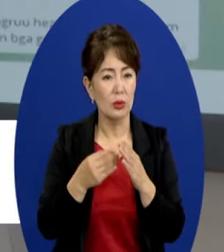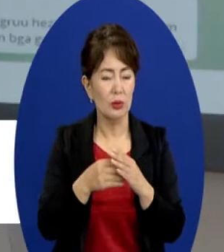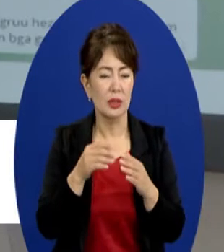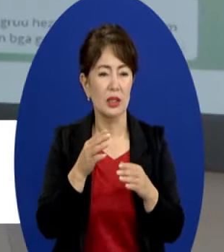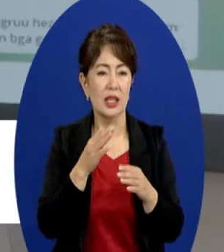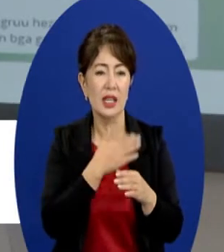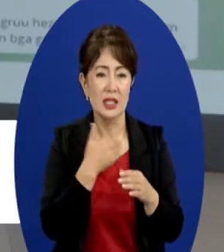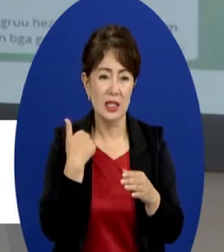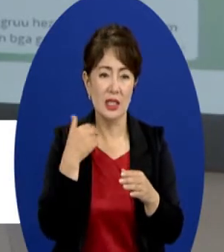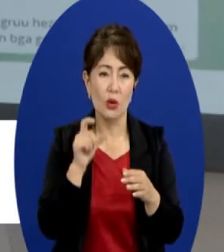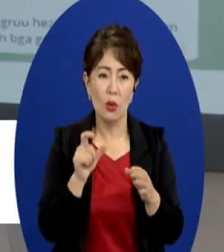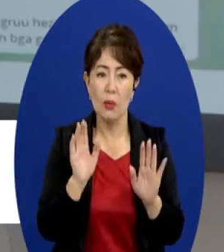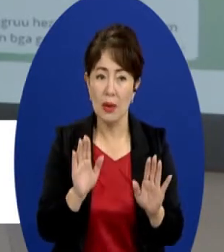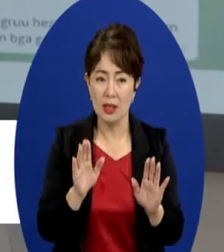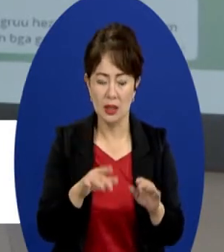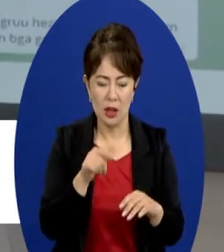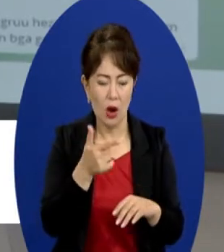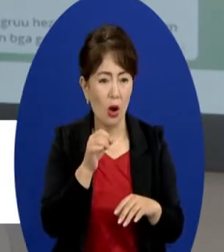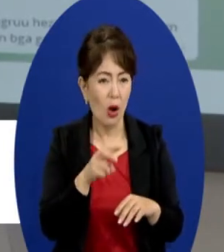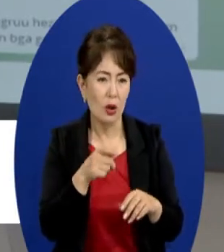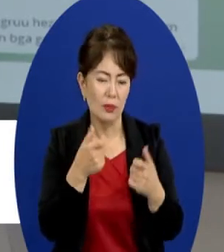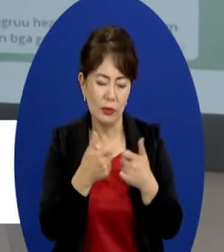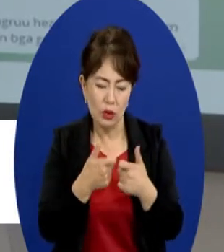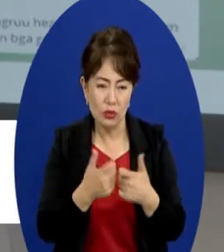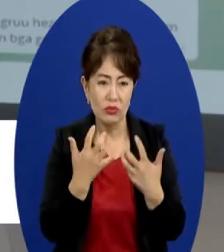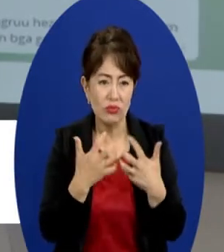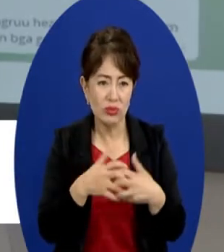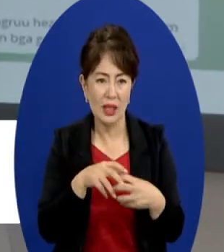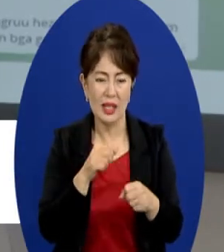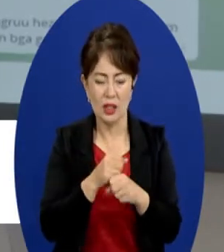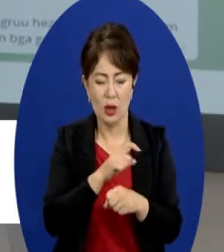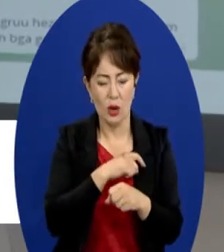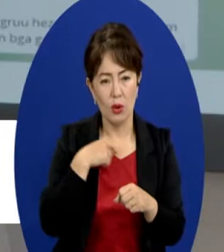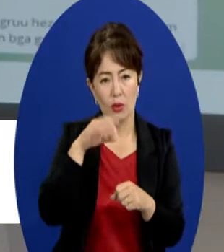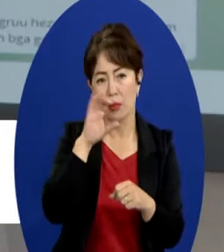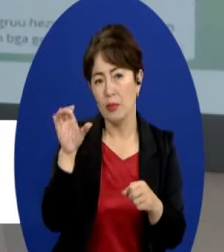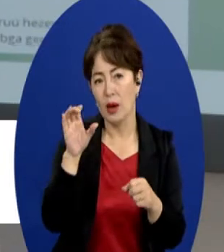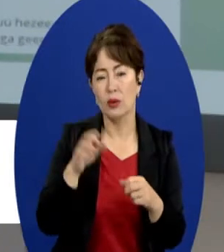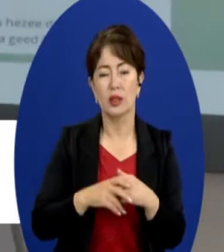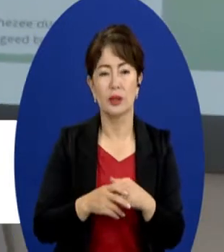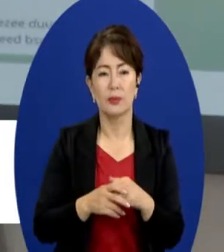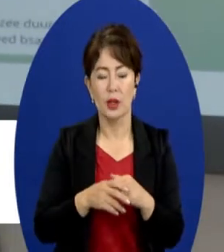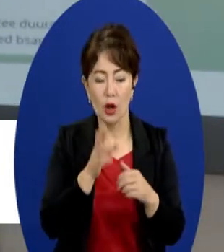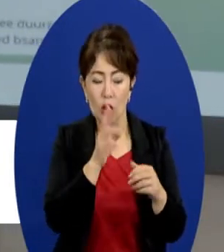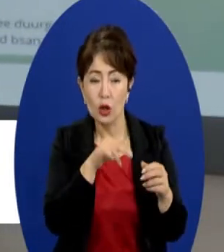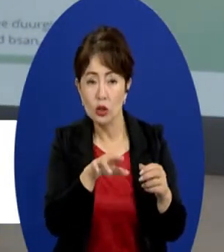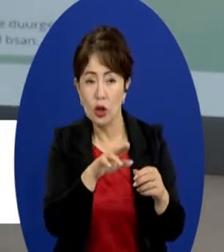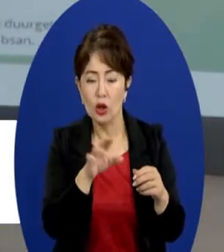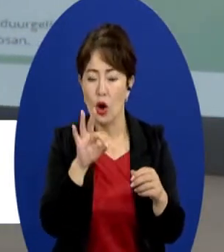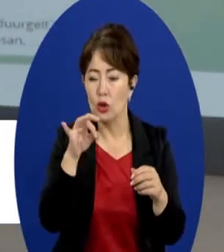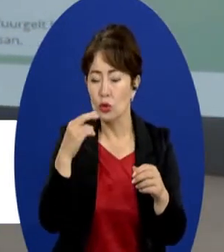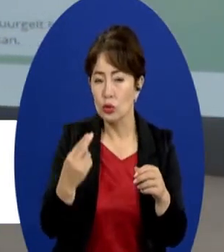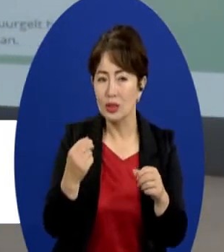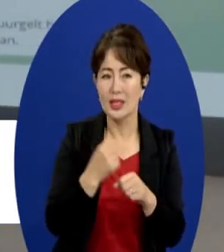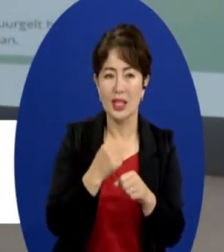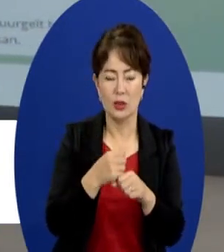эзэнтэй хүнтэй байлгах мөн горим тохируулгын ажлуудыг бол хуй орон сууцны контор болон орон сууцны тааж байдлаар газрын ажилчид